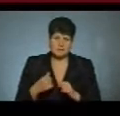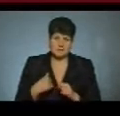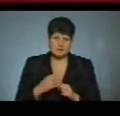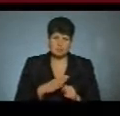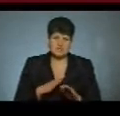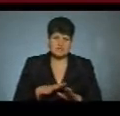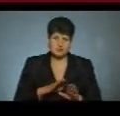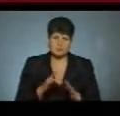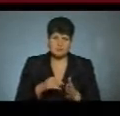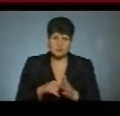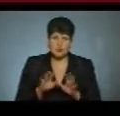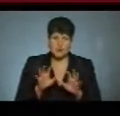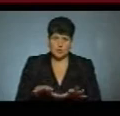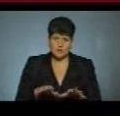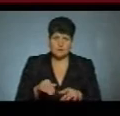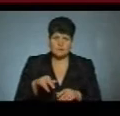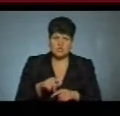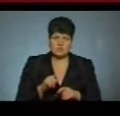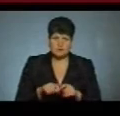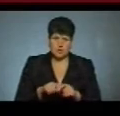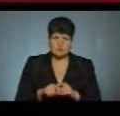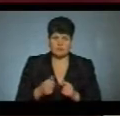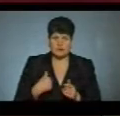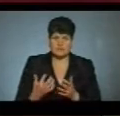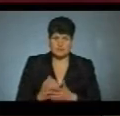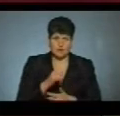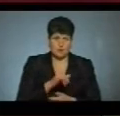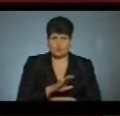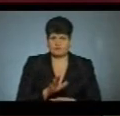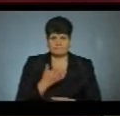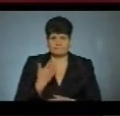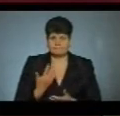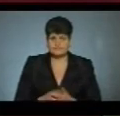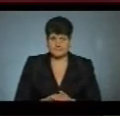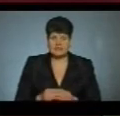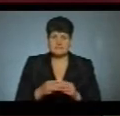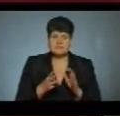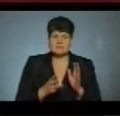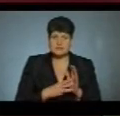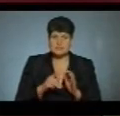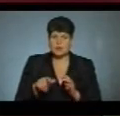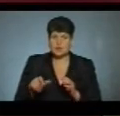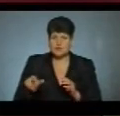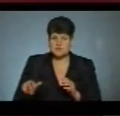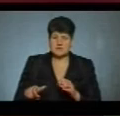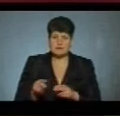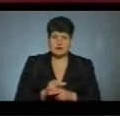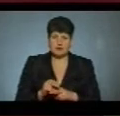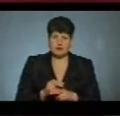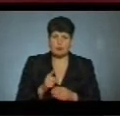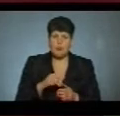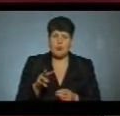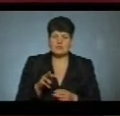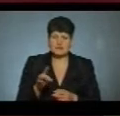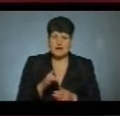заступником міського двоє, пішли перевірились, і в мене виявили, в нього ні. 18 осіб лікують у Монастириській райлікарні.